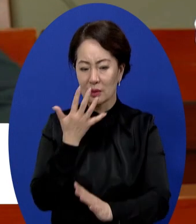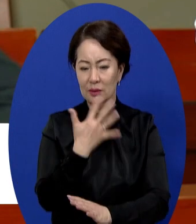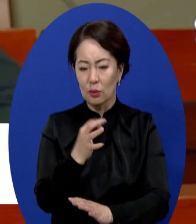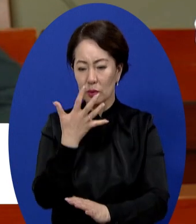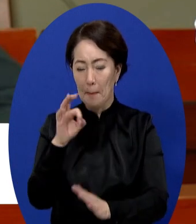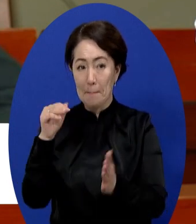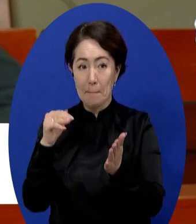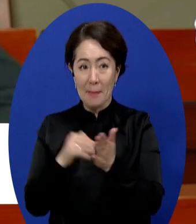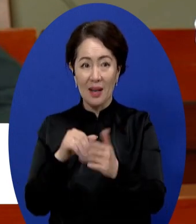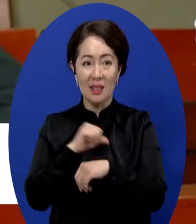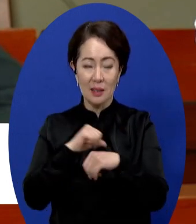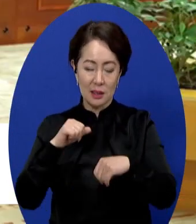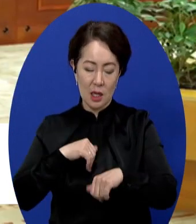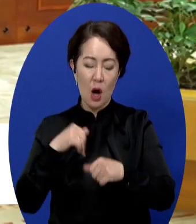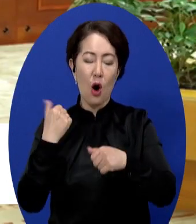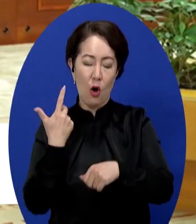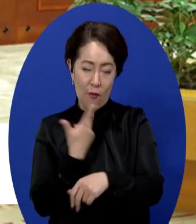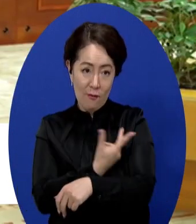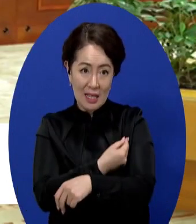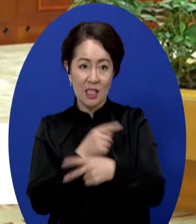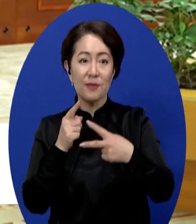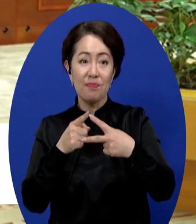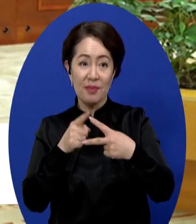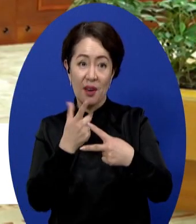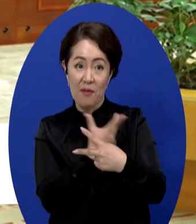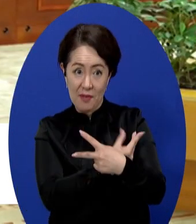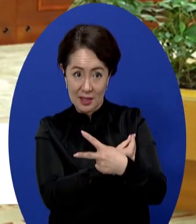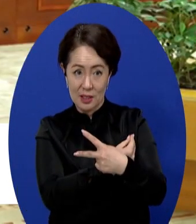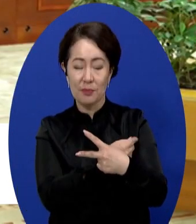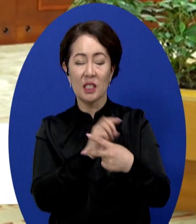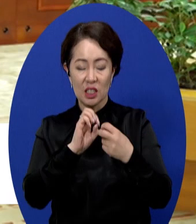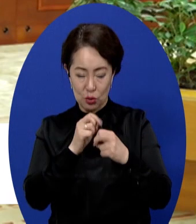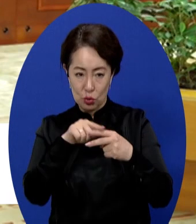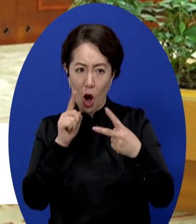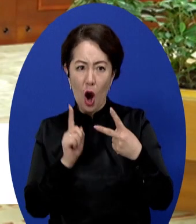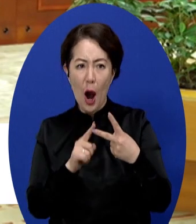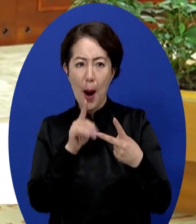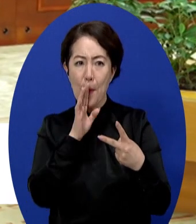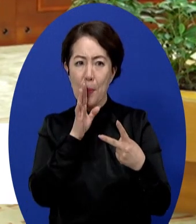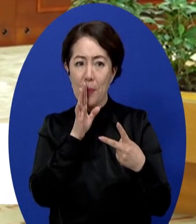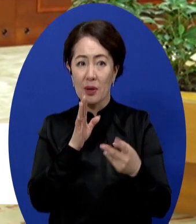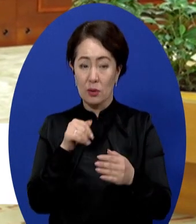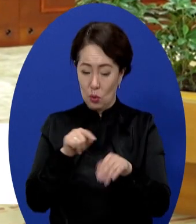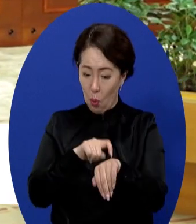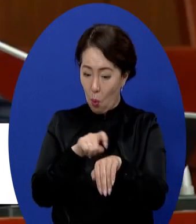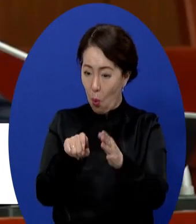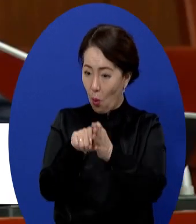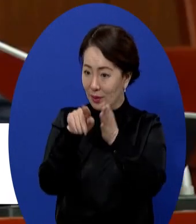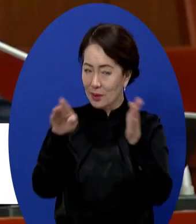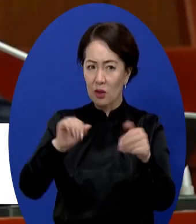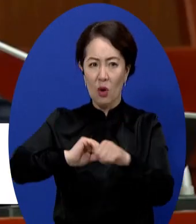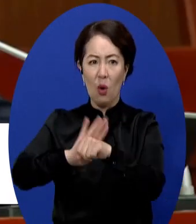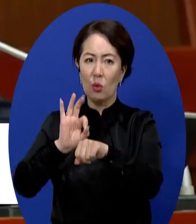вакцины эхний тунг хийлгэсэн байна. Цаашид иргэдийг вакцины хоёр дахь тунд хамрагдах хүртэл хугацаанд халдварт